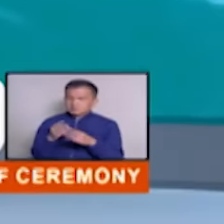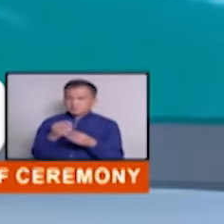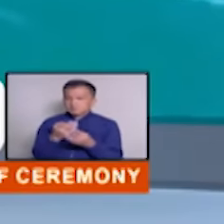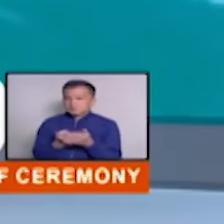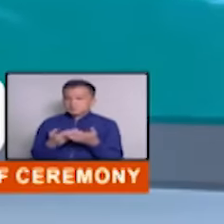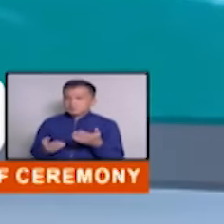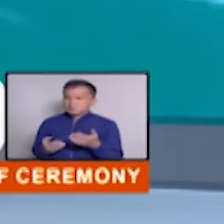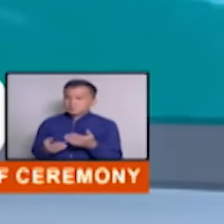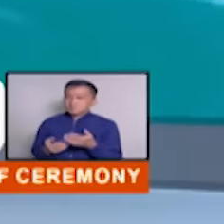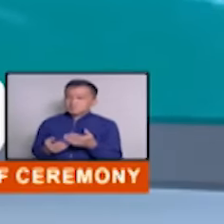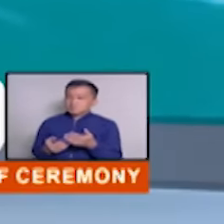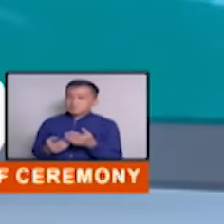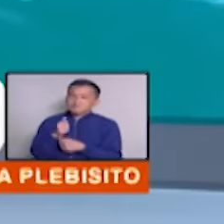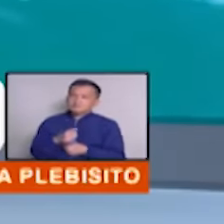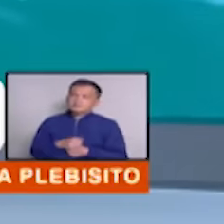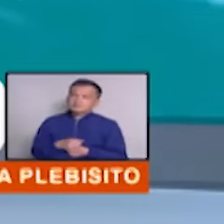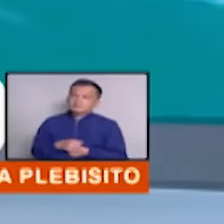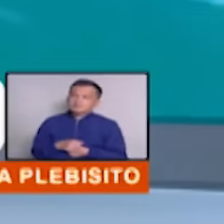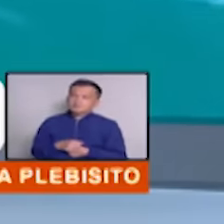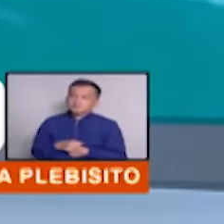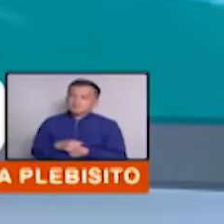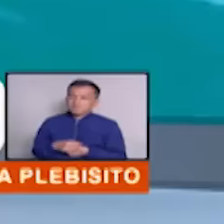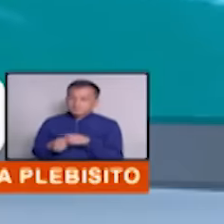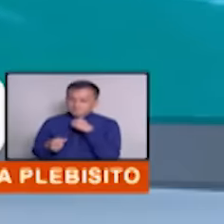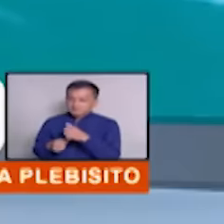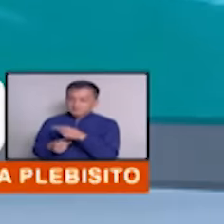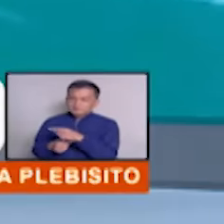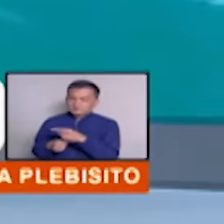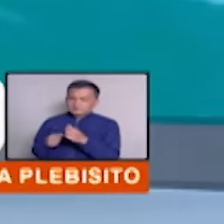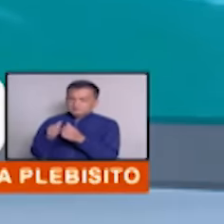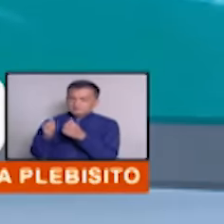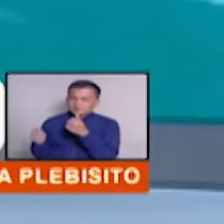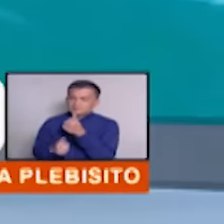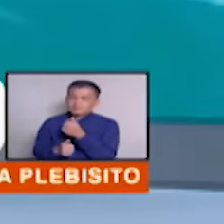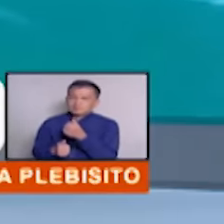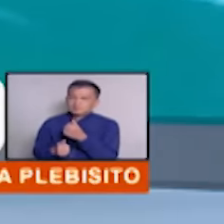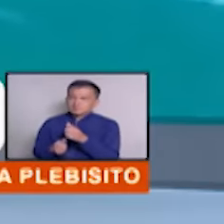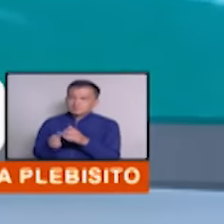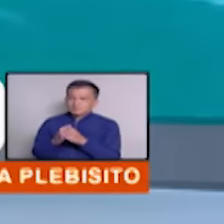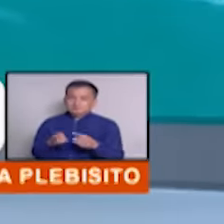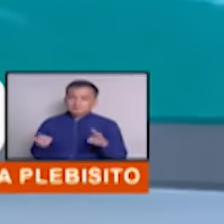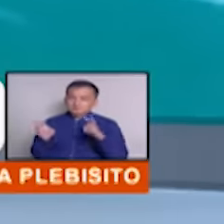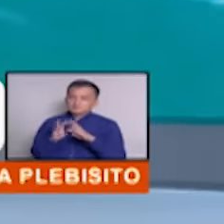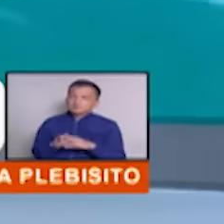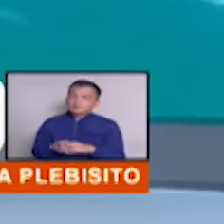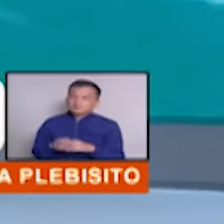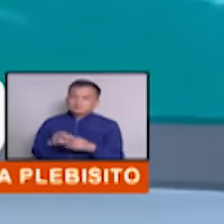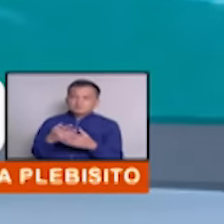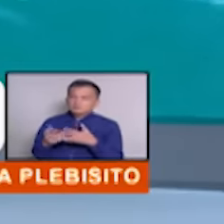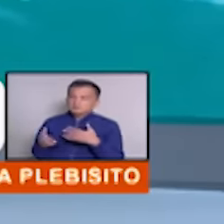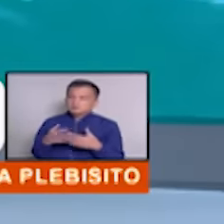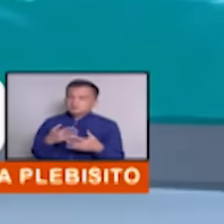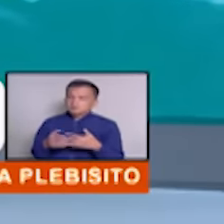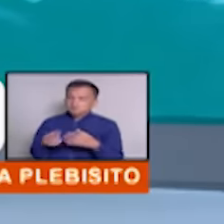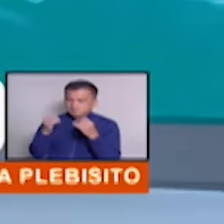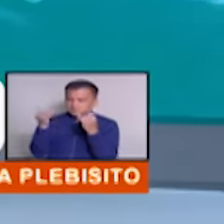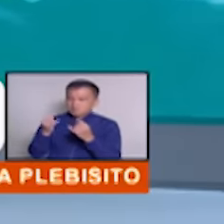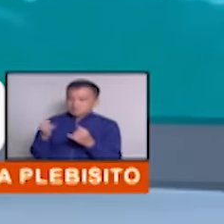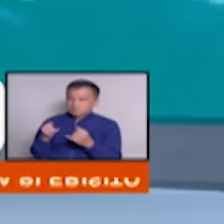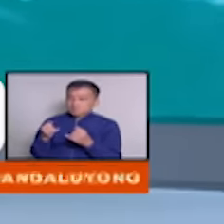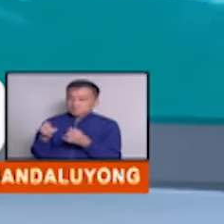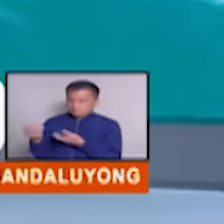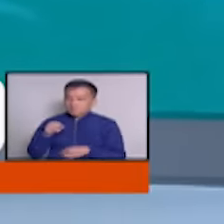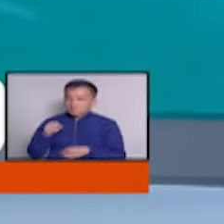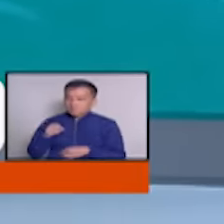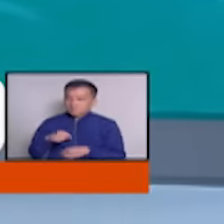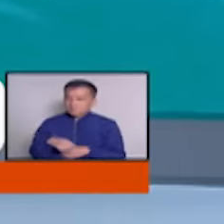property, ipinaano yan sa hepe. Hindi yan sa mga subordinate lang dahil ang laki-laki ng halaga niyan. Anyway, Idol, papasyalin mo sa